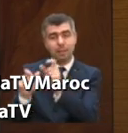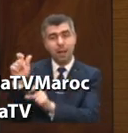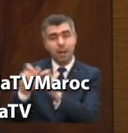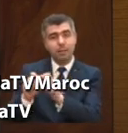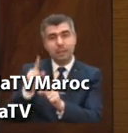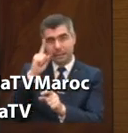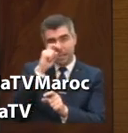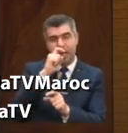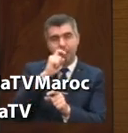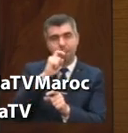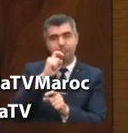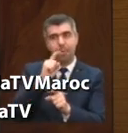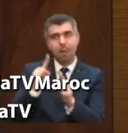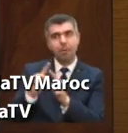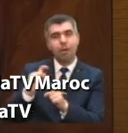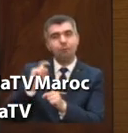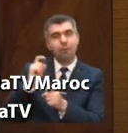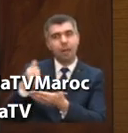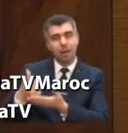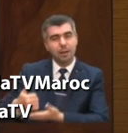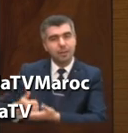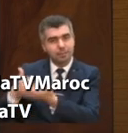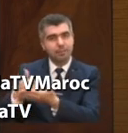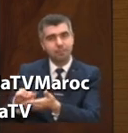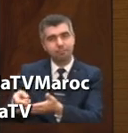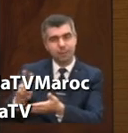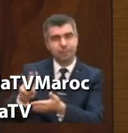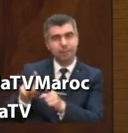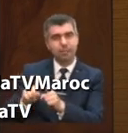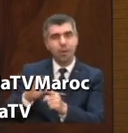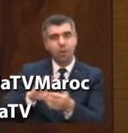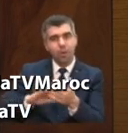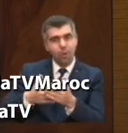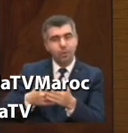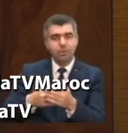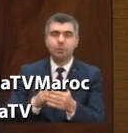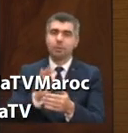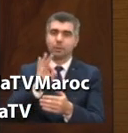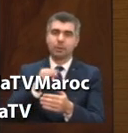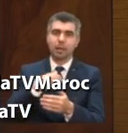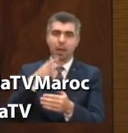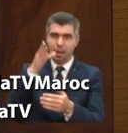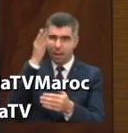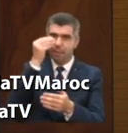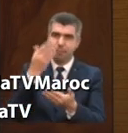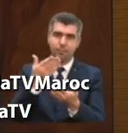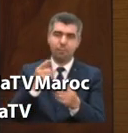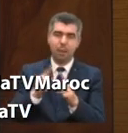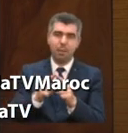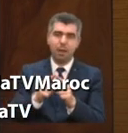وهذا الدعم الموجه إليهم ليس تعويضا لهم عن أجرهم أو غير ذلك، لا، ولكن فقط